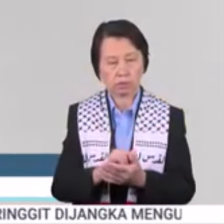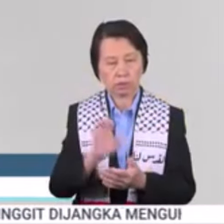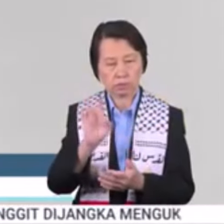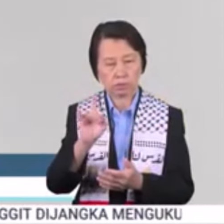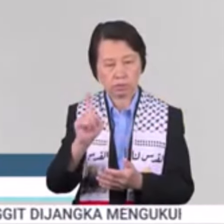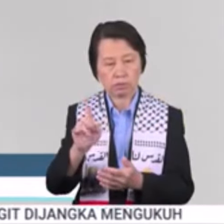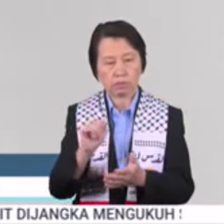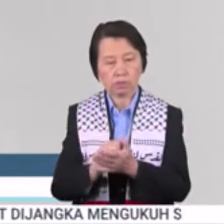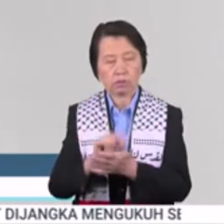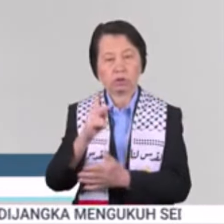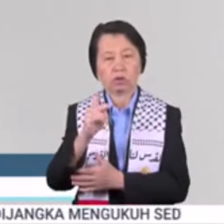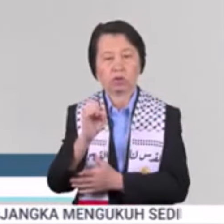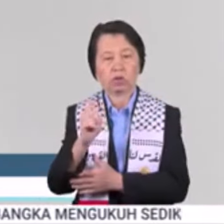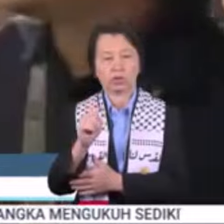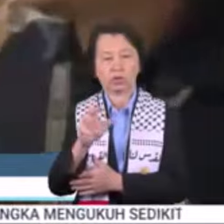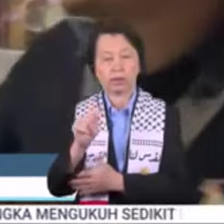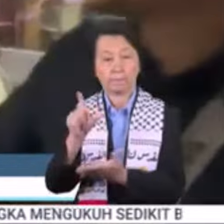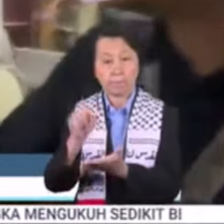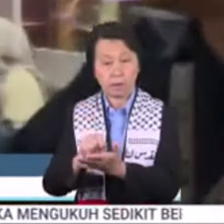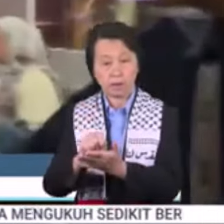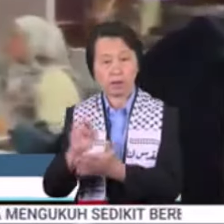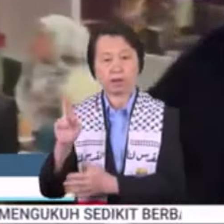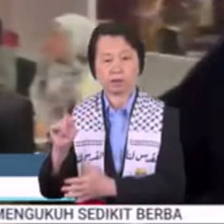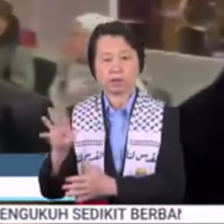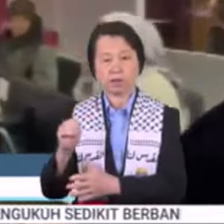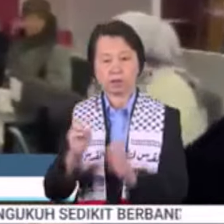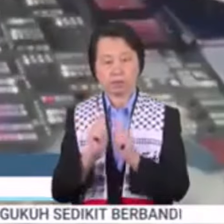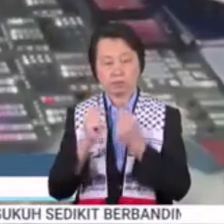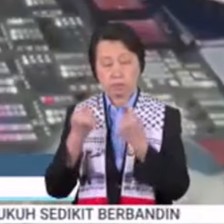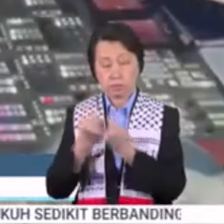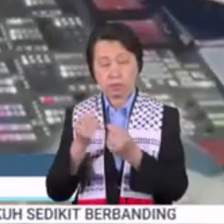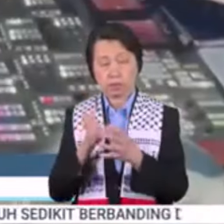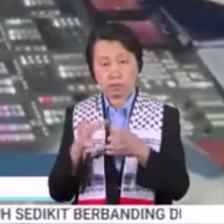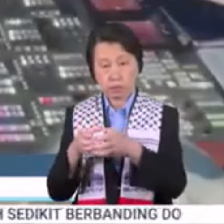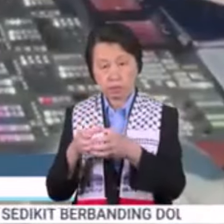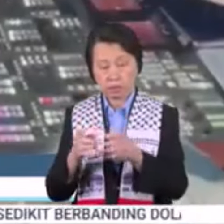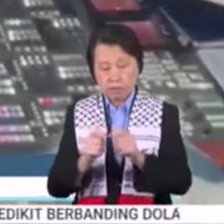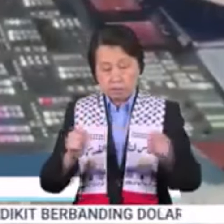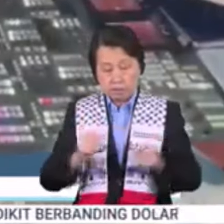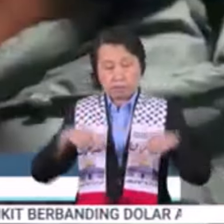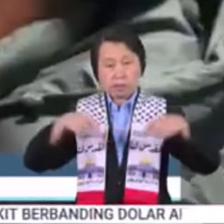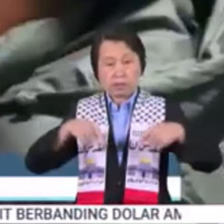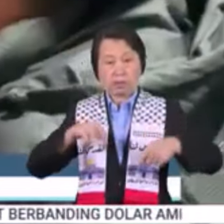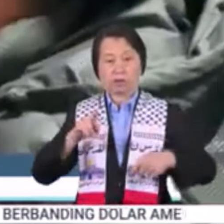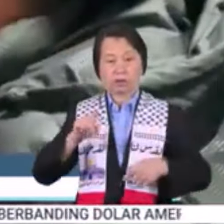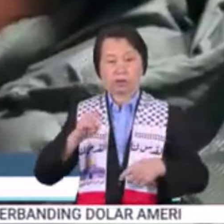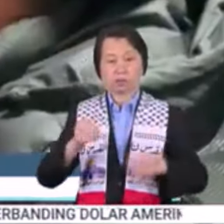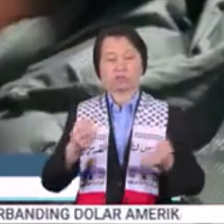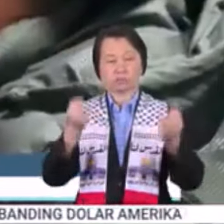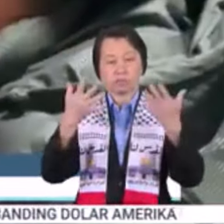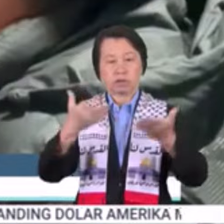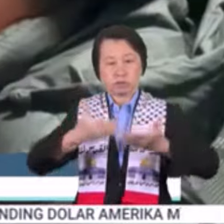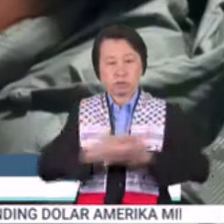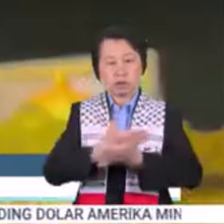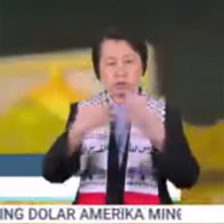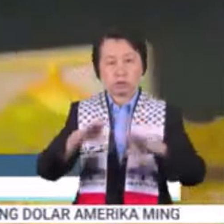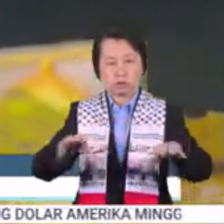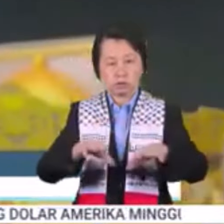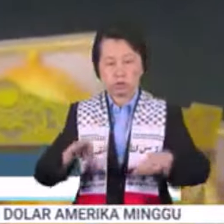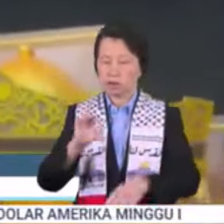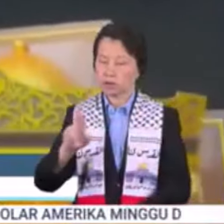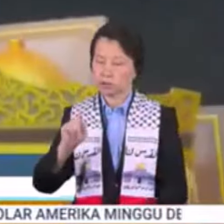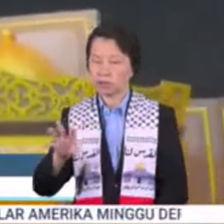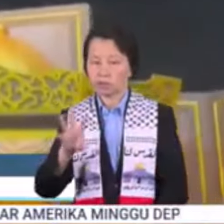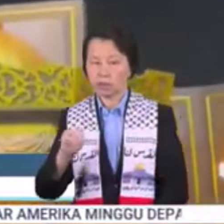N1 Kota Media Angkasa Pura. Persiapan pasukan terlibat di lokasi memperlihatkan banyak pembaharuan dilakukan